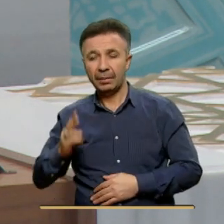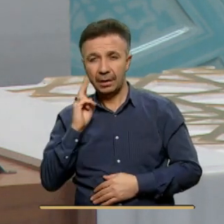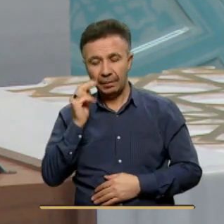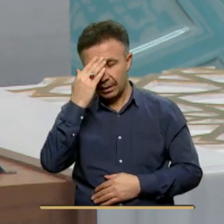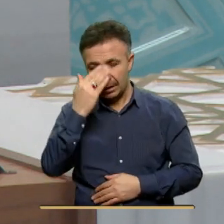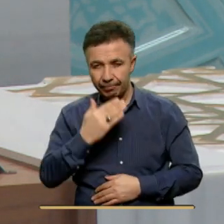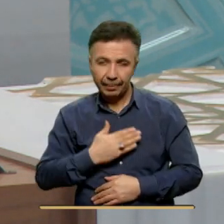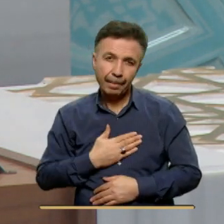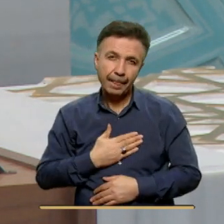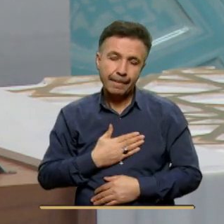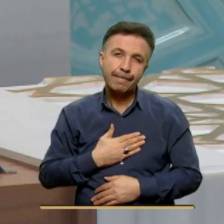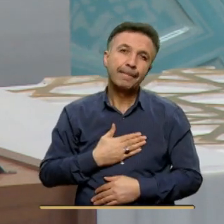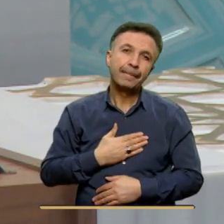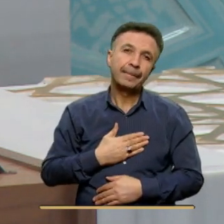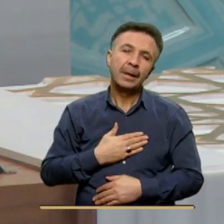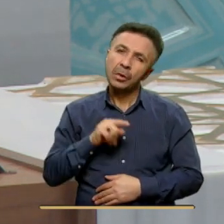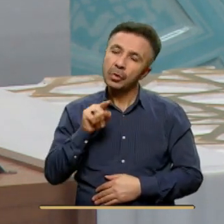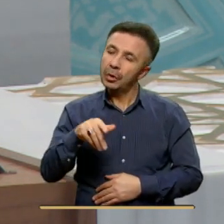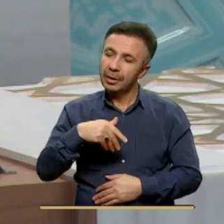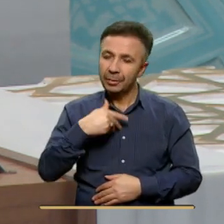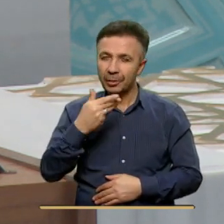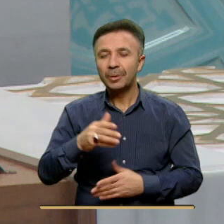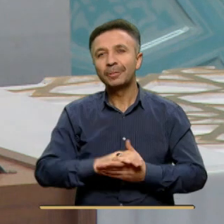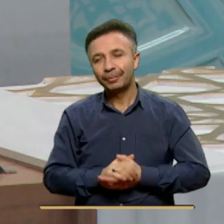Aleyhissalatu Vesselam Efendimiz şöyle buyuruyor.